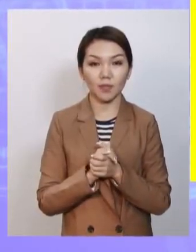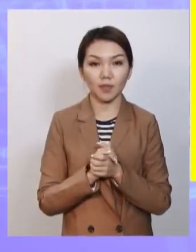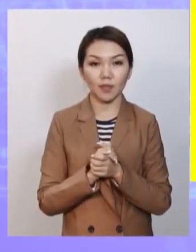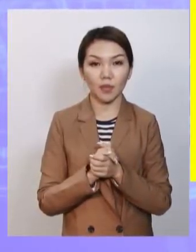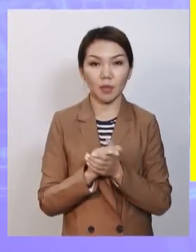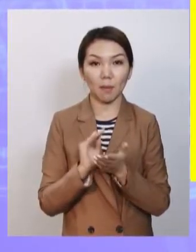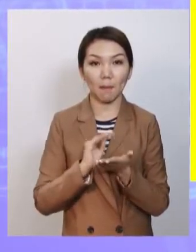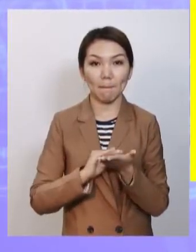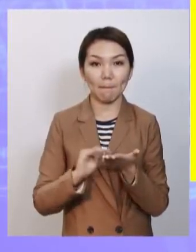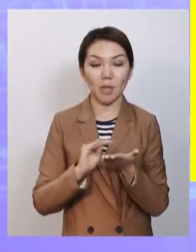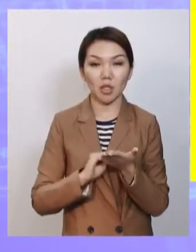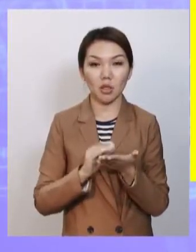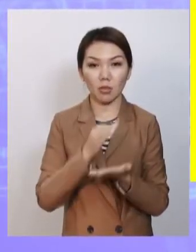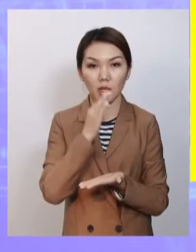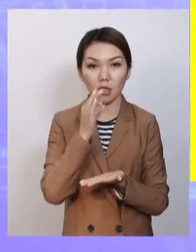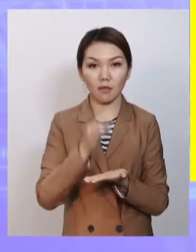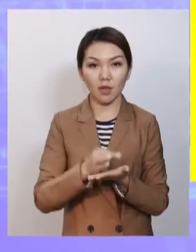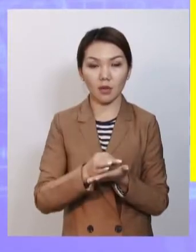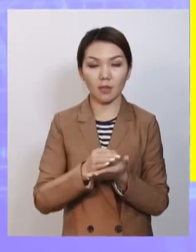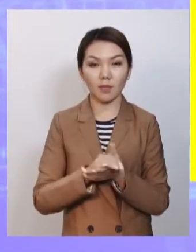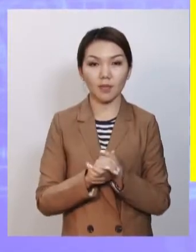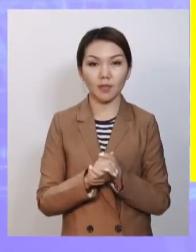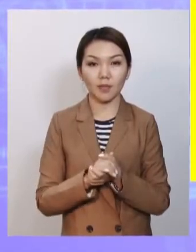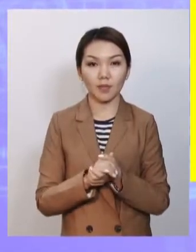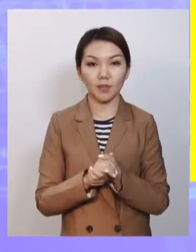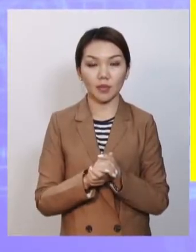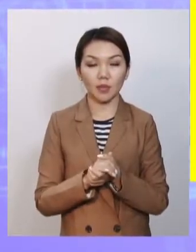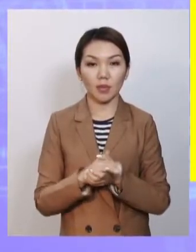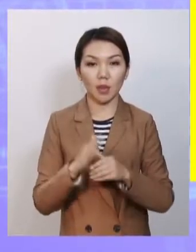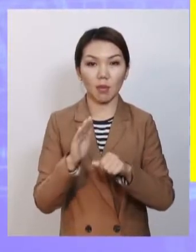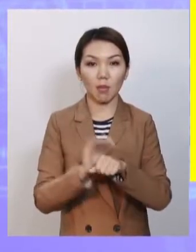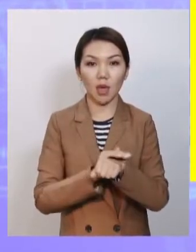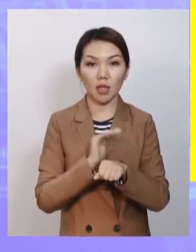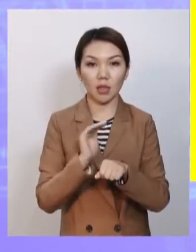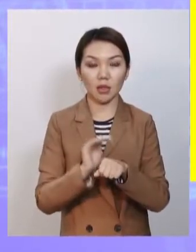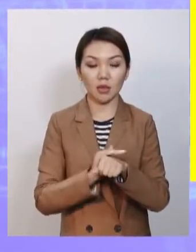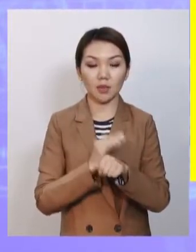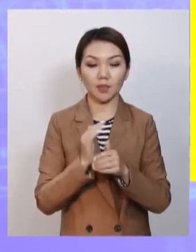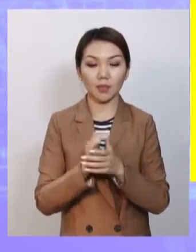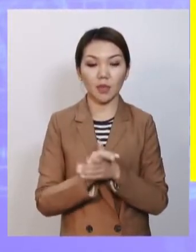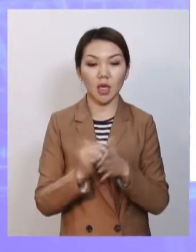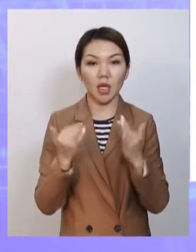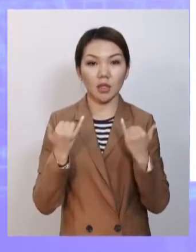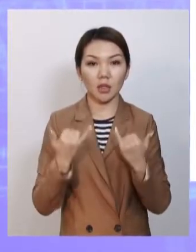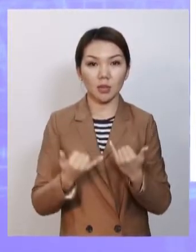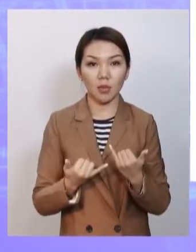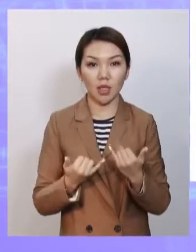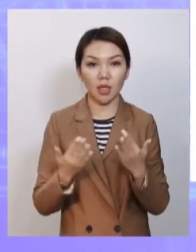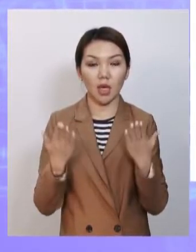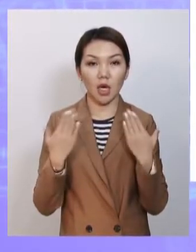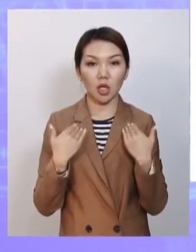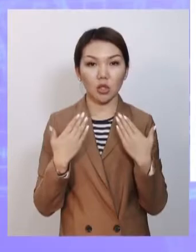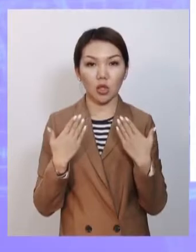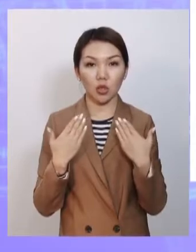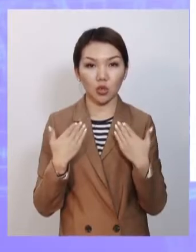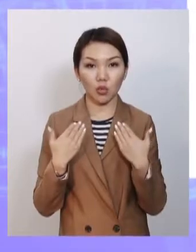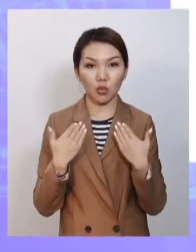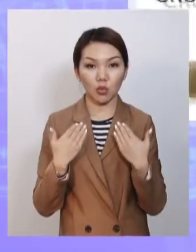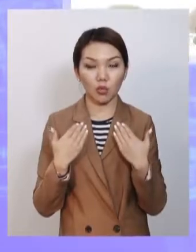пишем ответ молодцы а теперь отдохнем